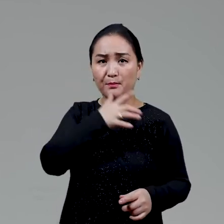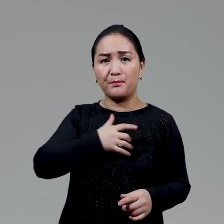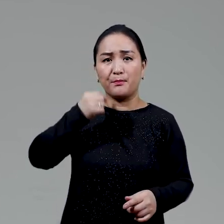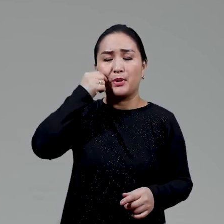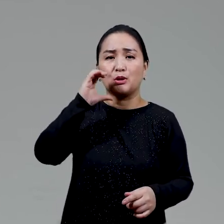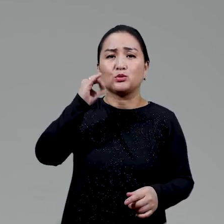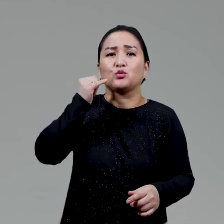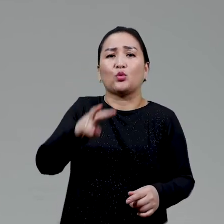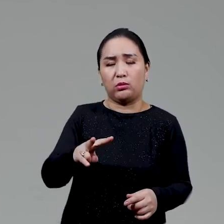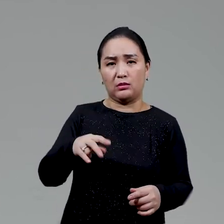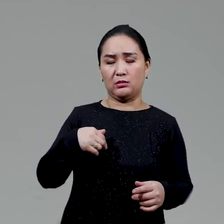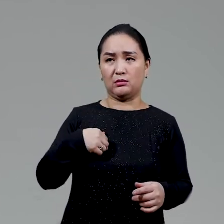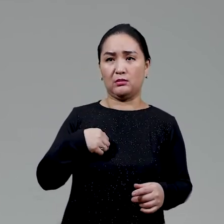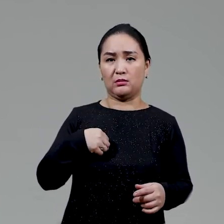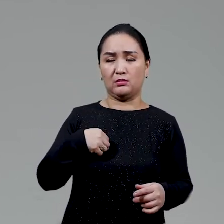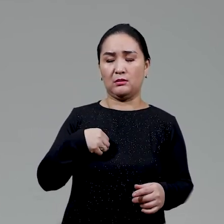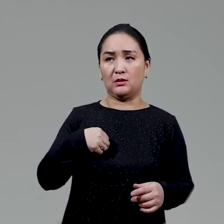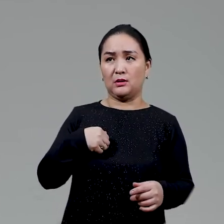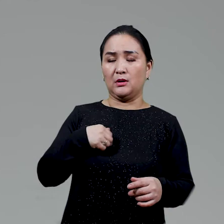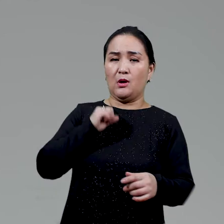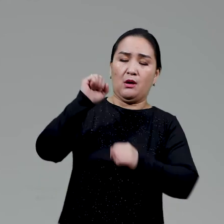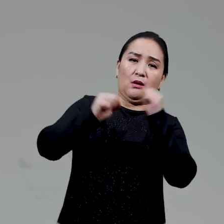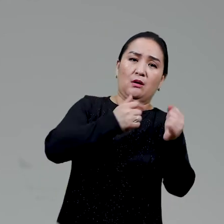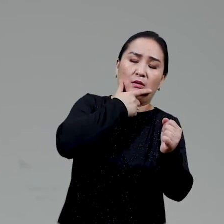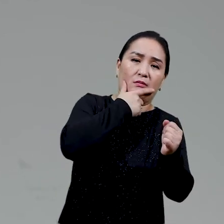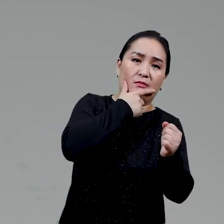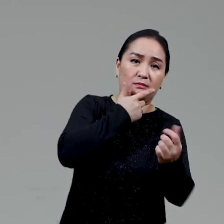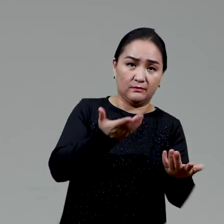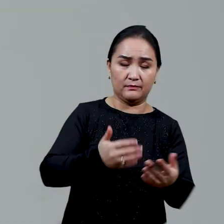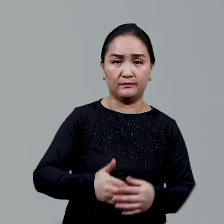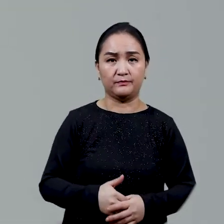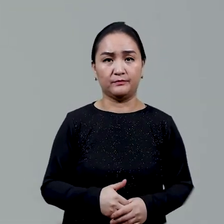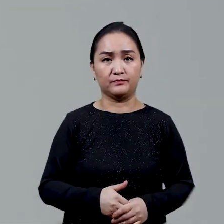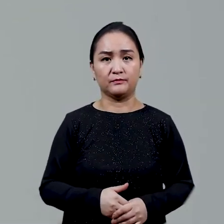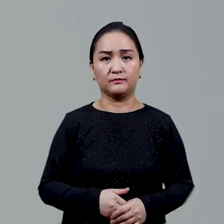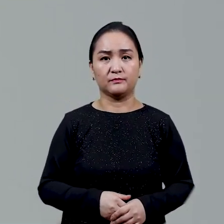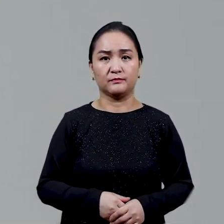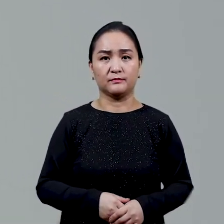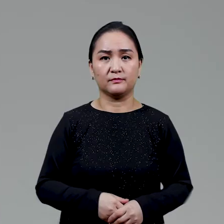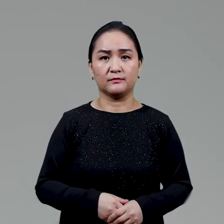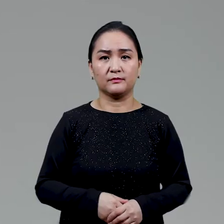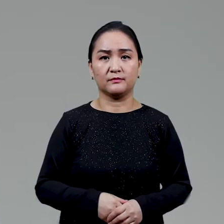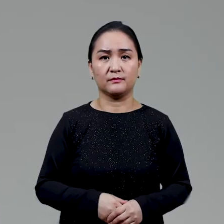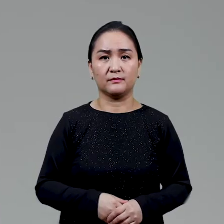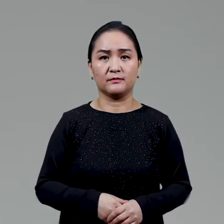хувьд ч гэсэн суул те. Ирэхдөө нэг яаж тавч одоо хөвч гаргаж чадахгүй штэ.